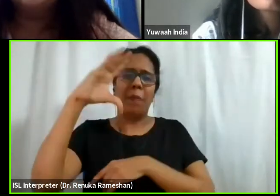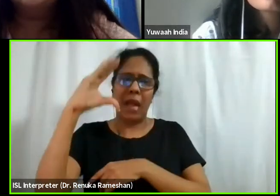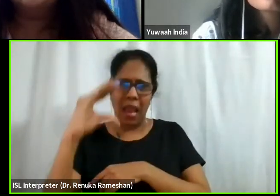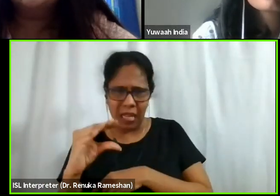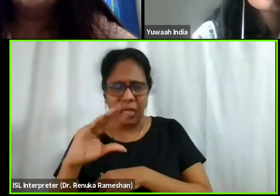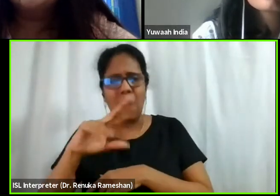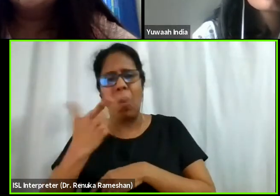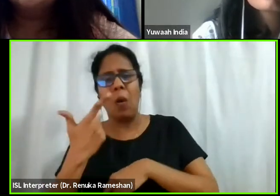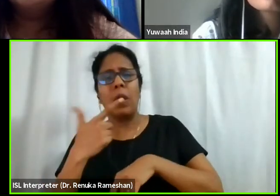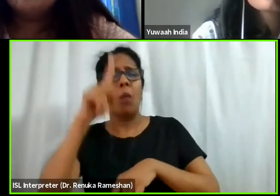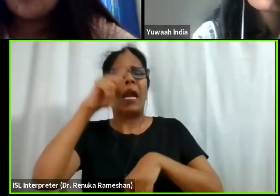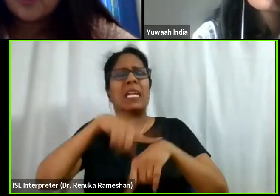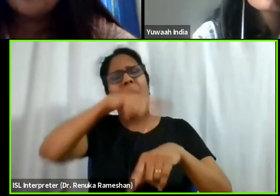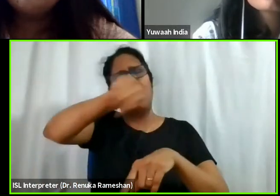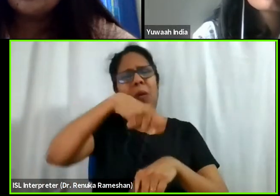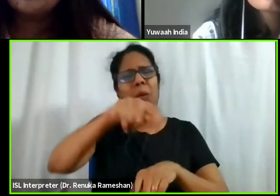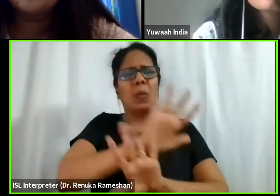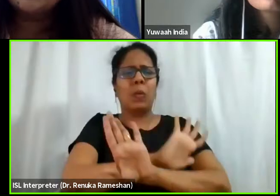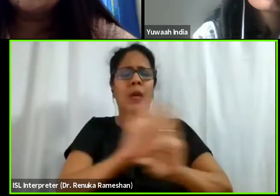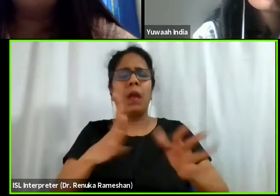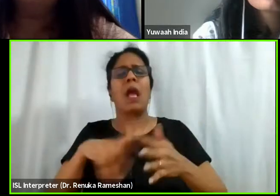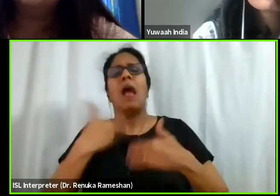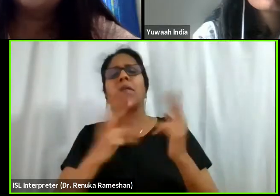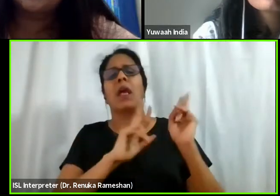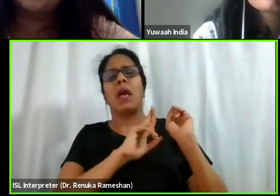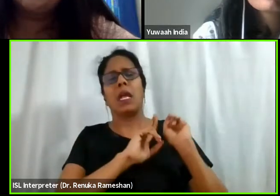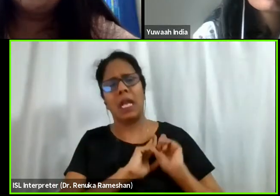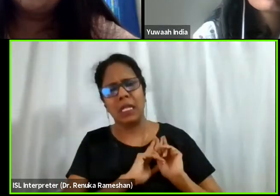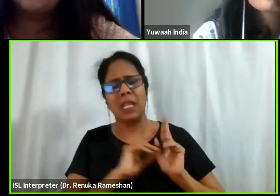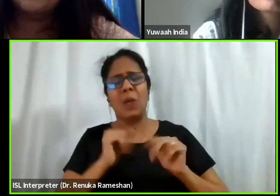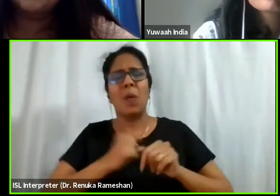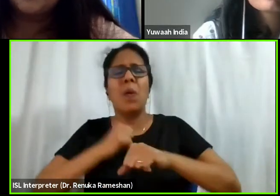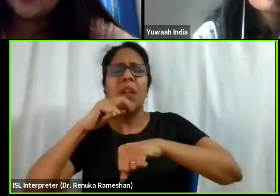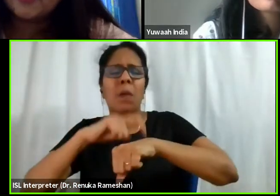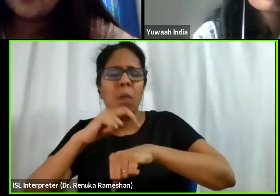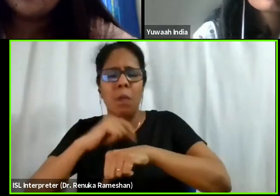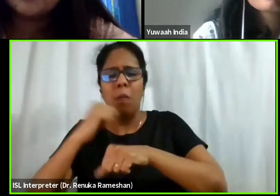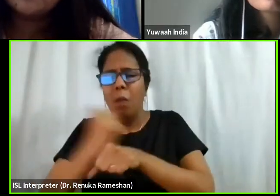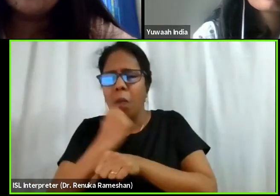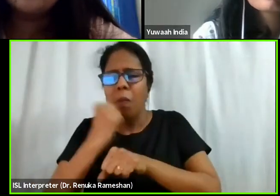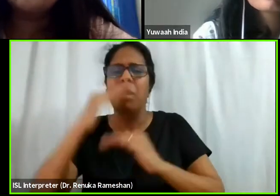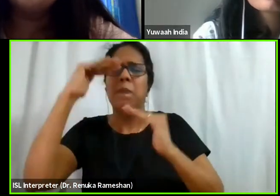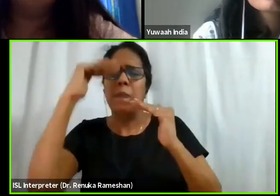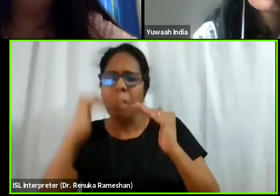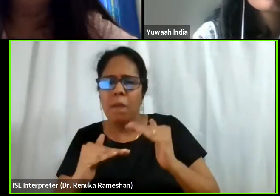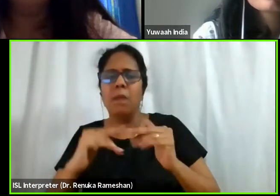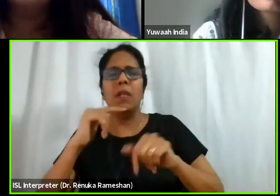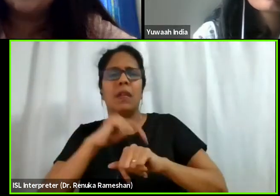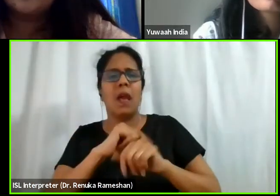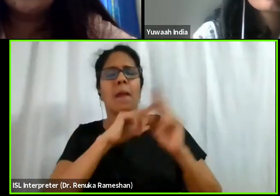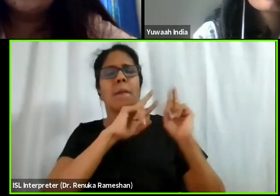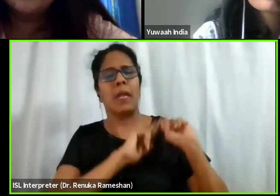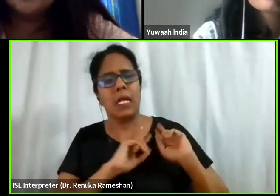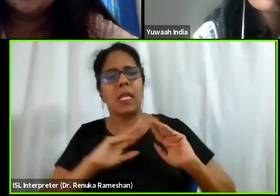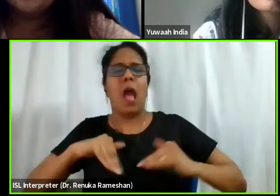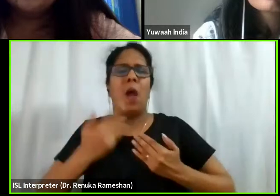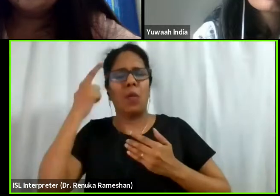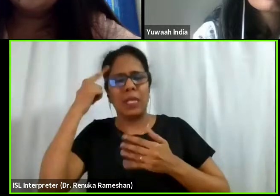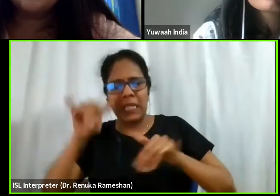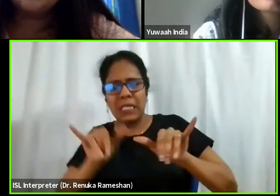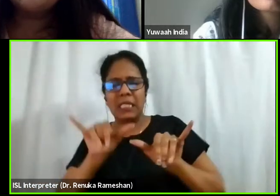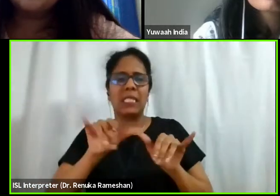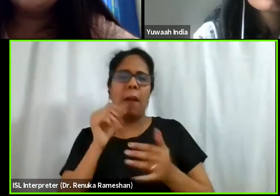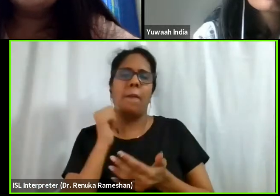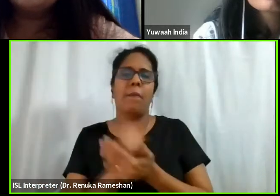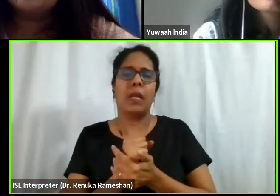ज्यादा बना करके वो काम थोड़ा कम कर सके। अगर आपके घर में कोई और भी है